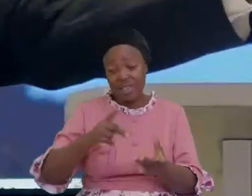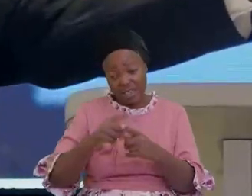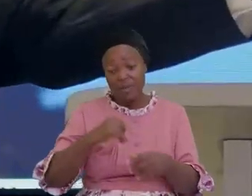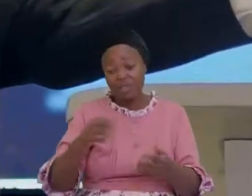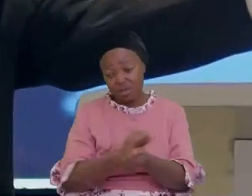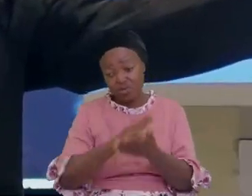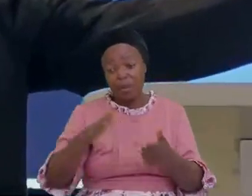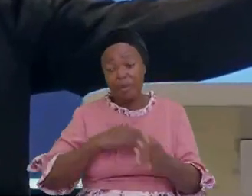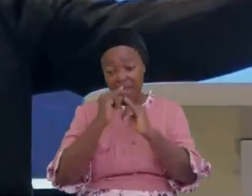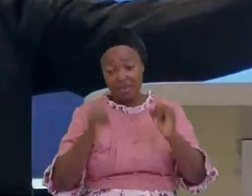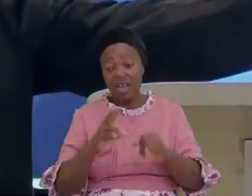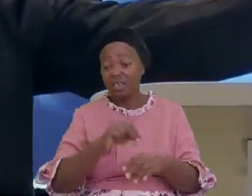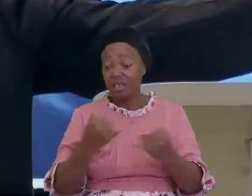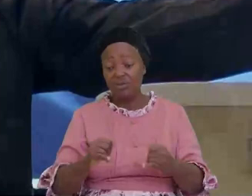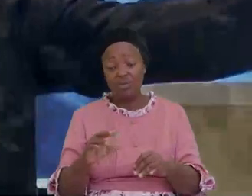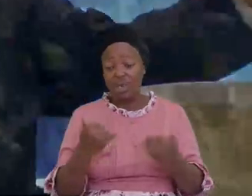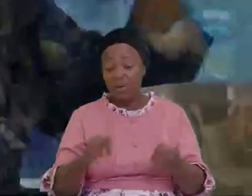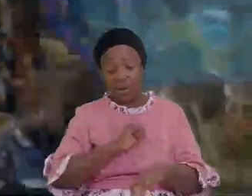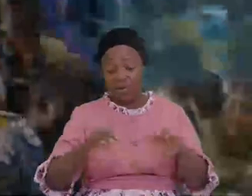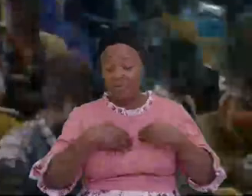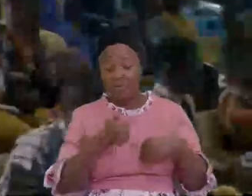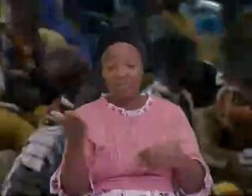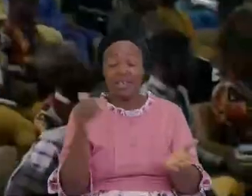mon idole, rien ne va rester.